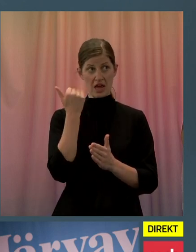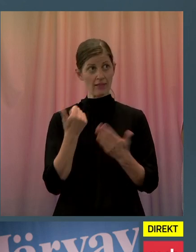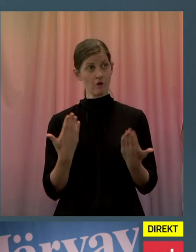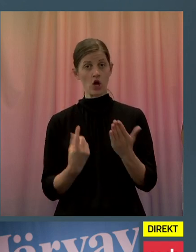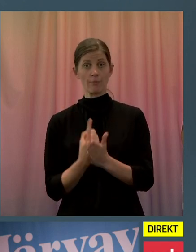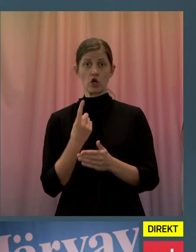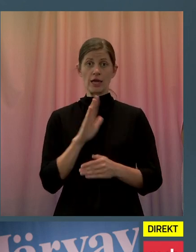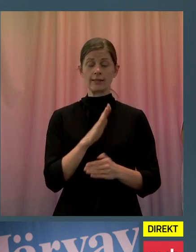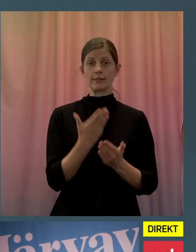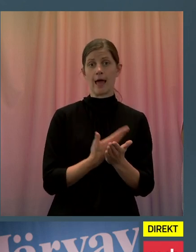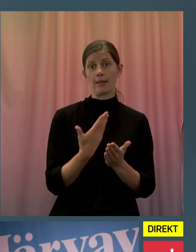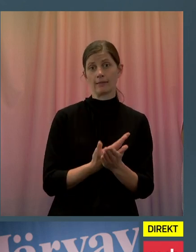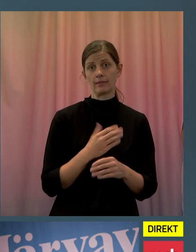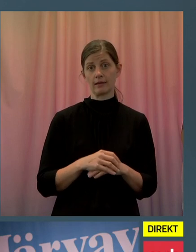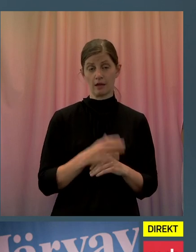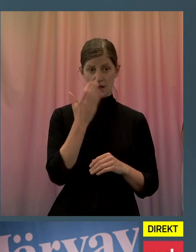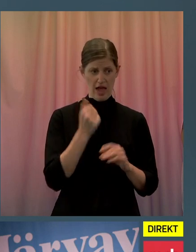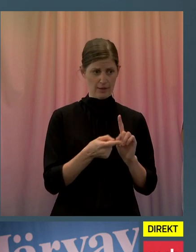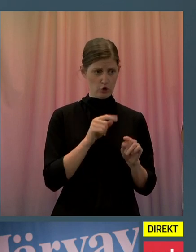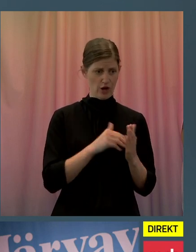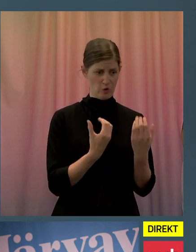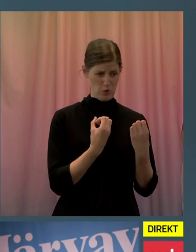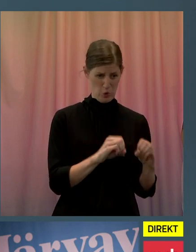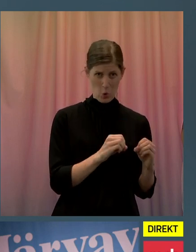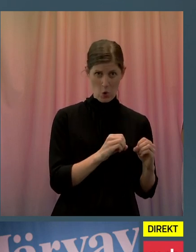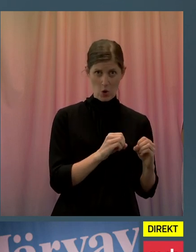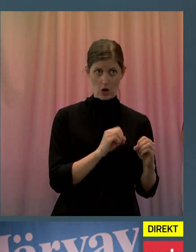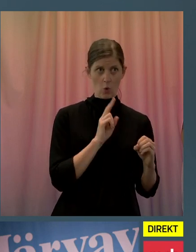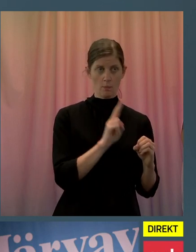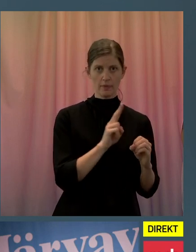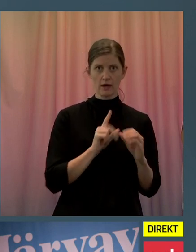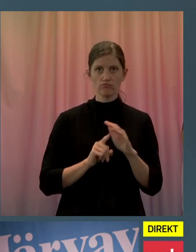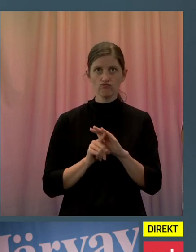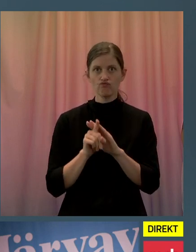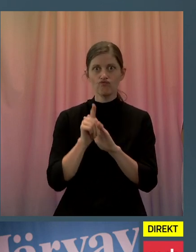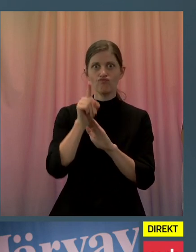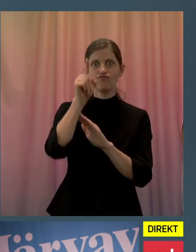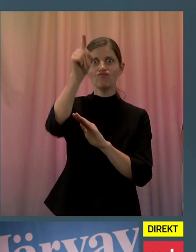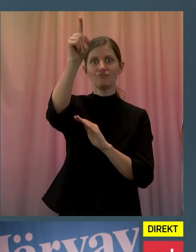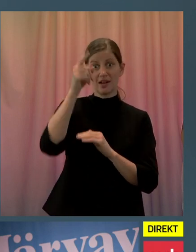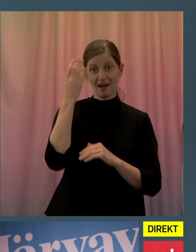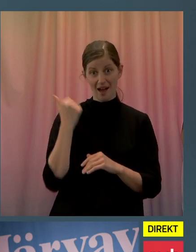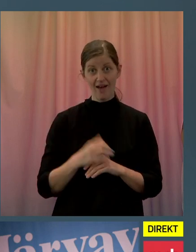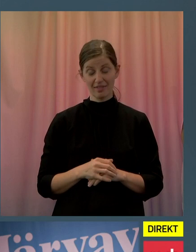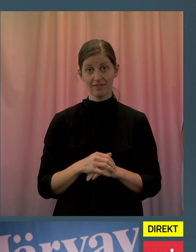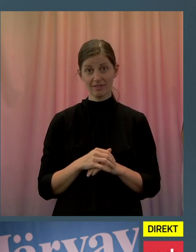land, där man kan börja med nästan ingenting och ta sig nästan hur långt som